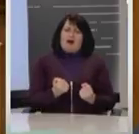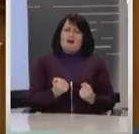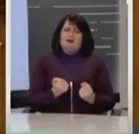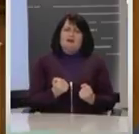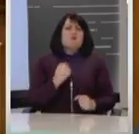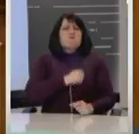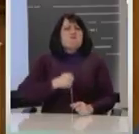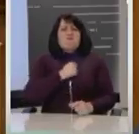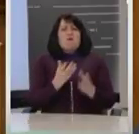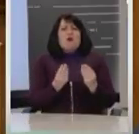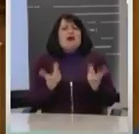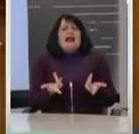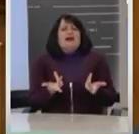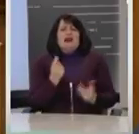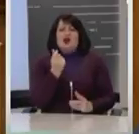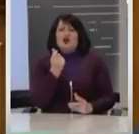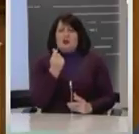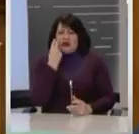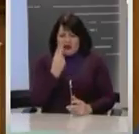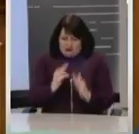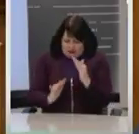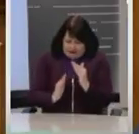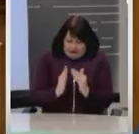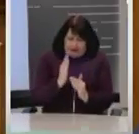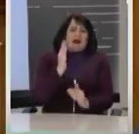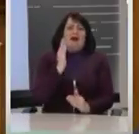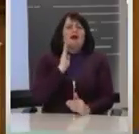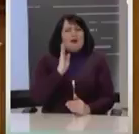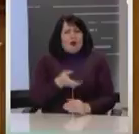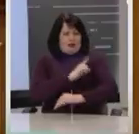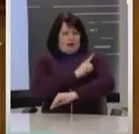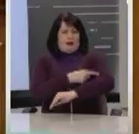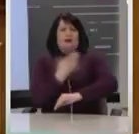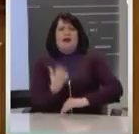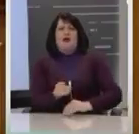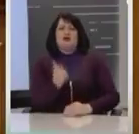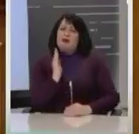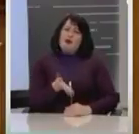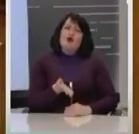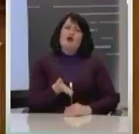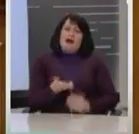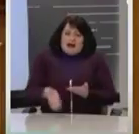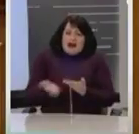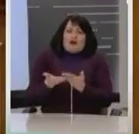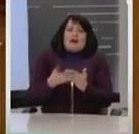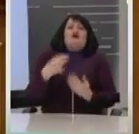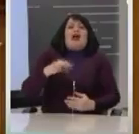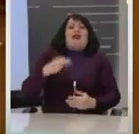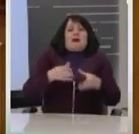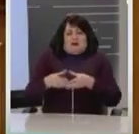Έχουν στεναχωρηθεί πάρα πολύ που η οικονομία ανακάμπτει και που μας δίνει τη δυνατότητα να στηρίξουμε τους πιο